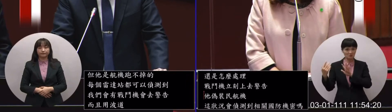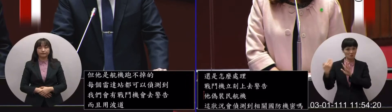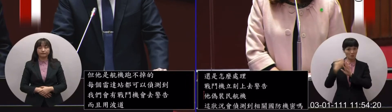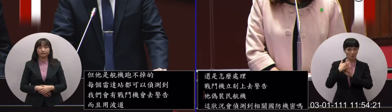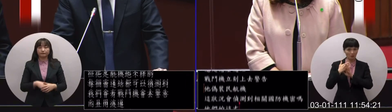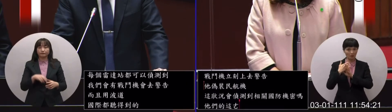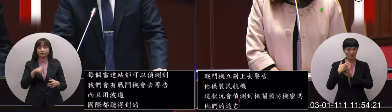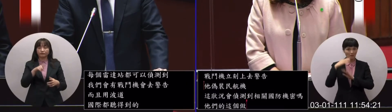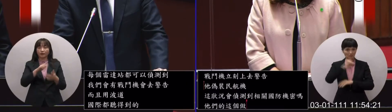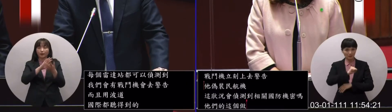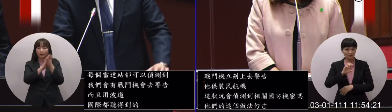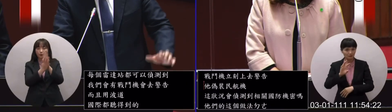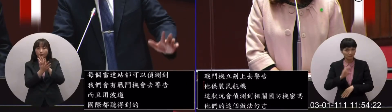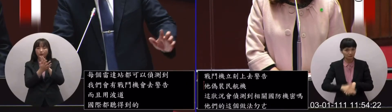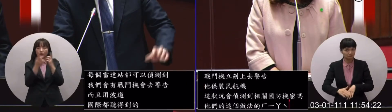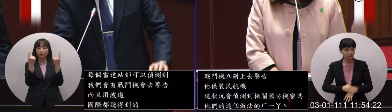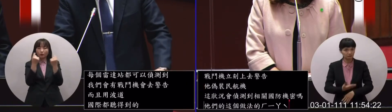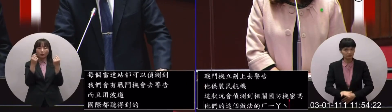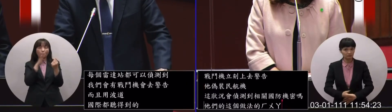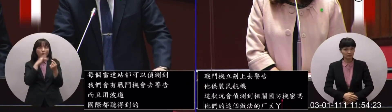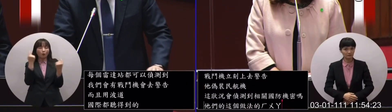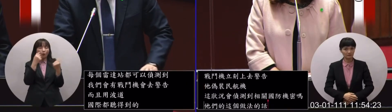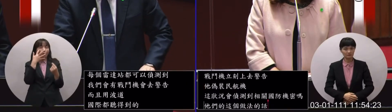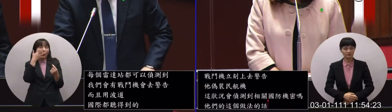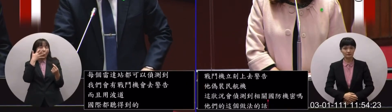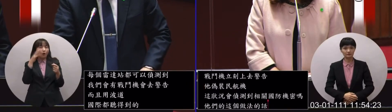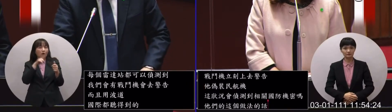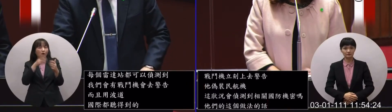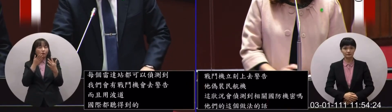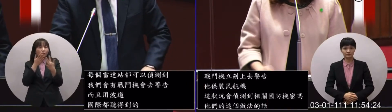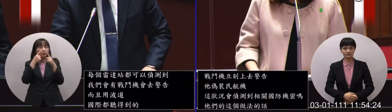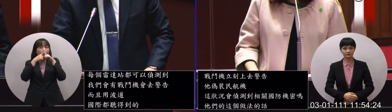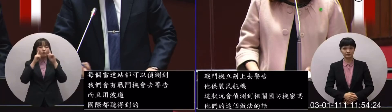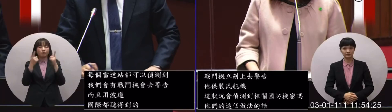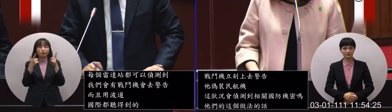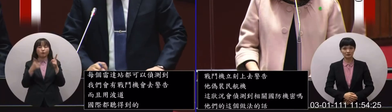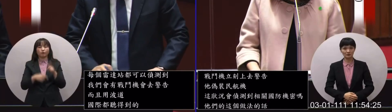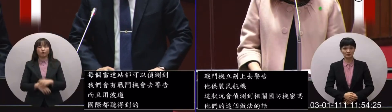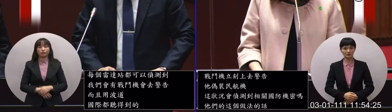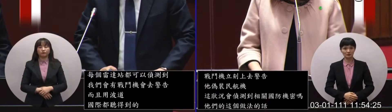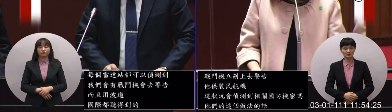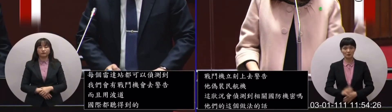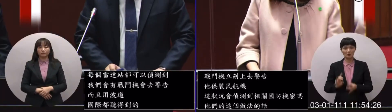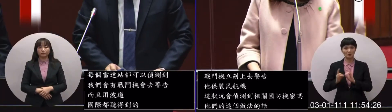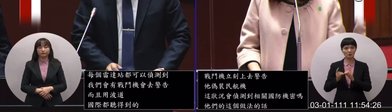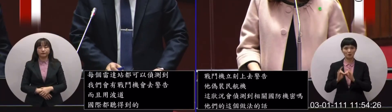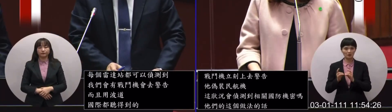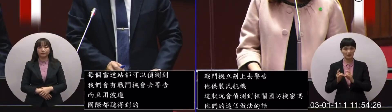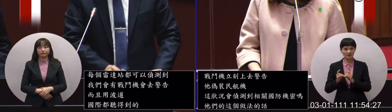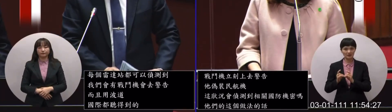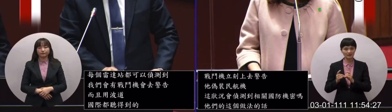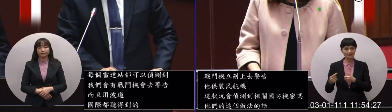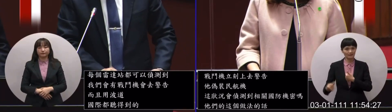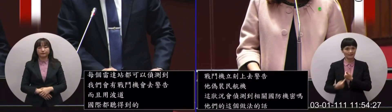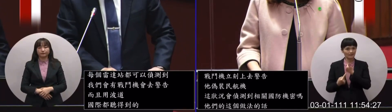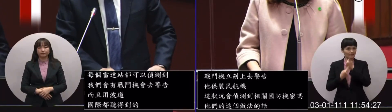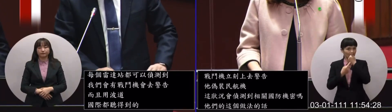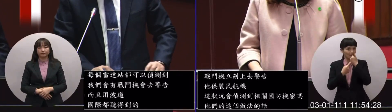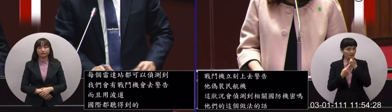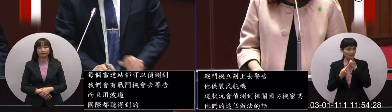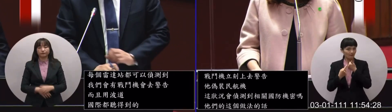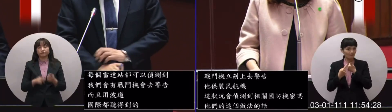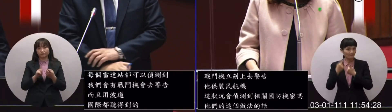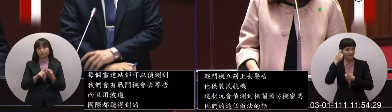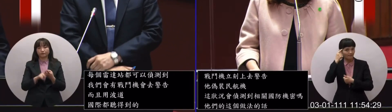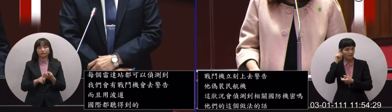个它已经变成一种挑衅了，那怎么还叫机密呢？就不 挑衅的挑衅的这个作为比较高，高过于